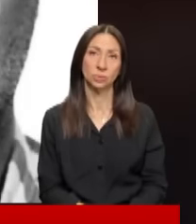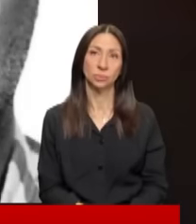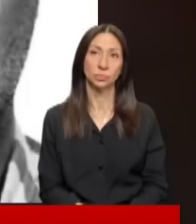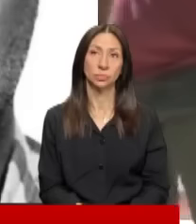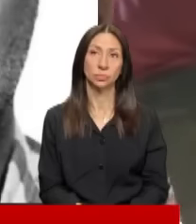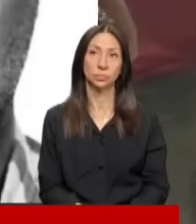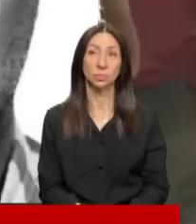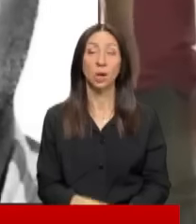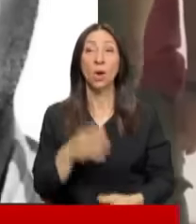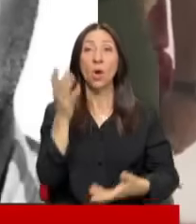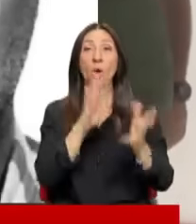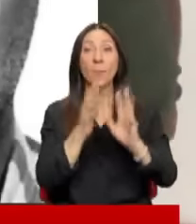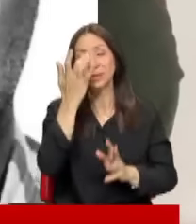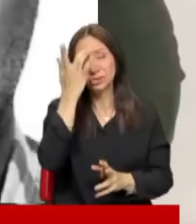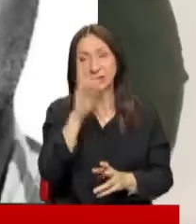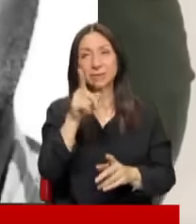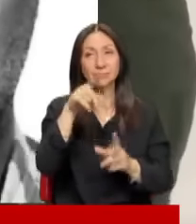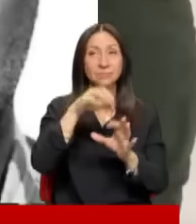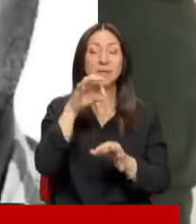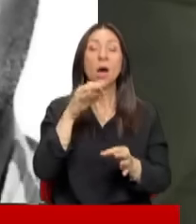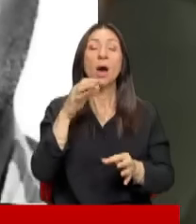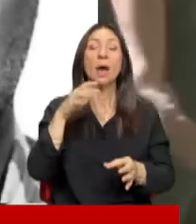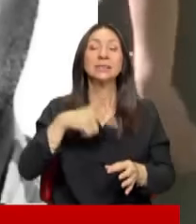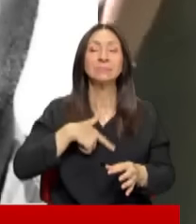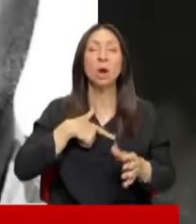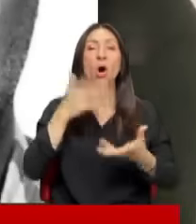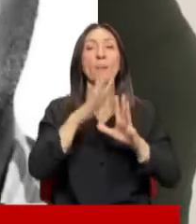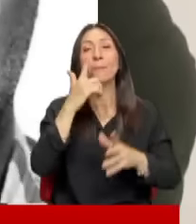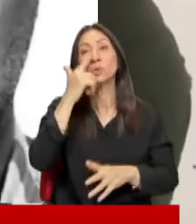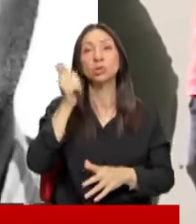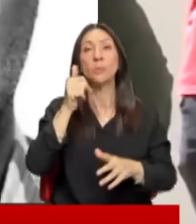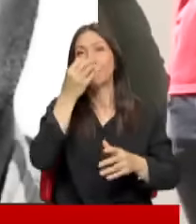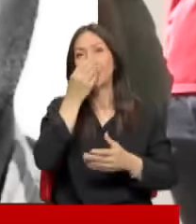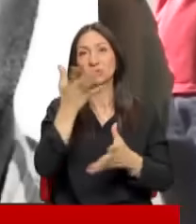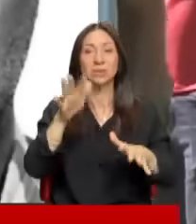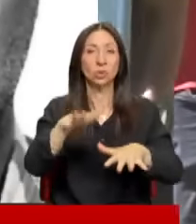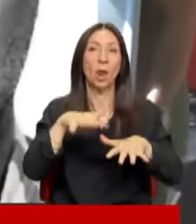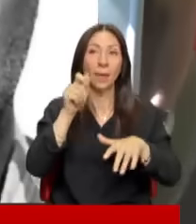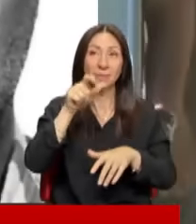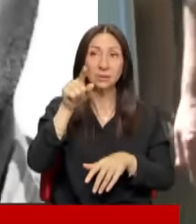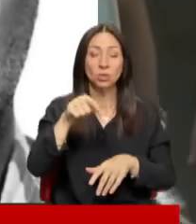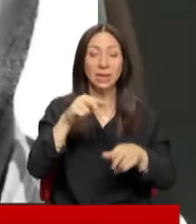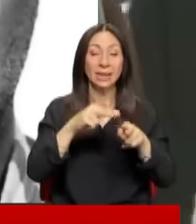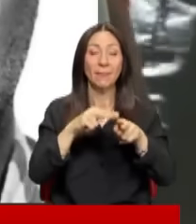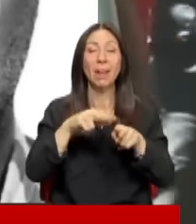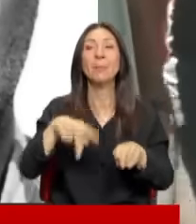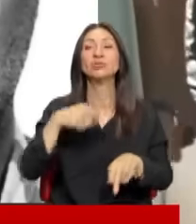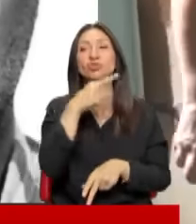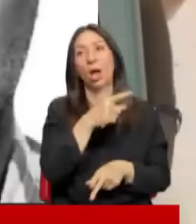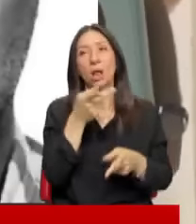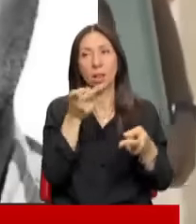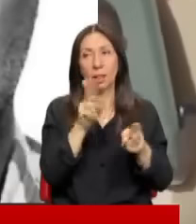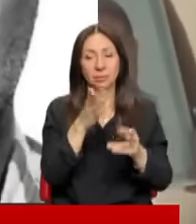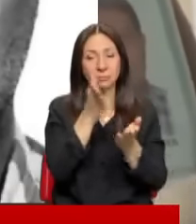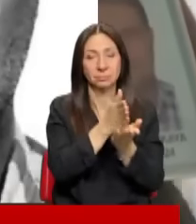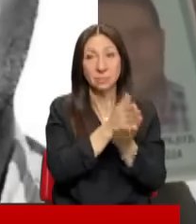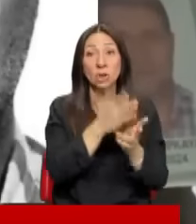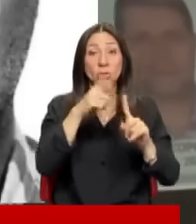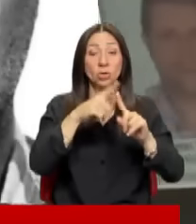Gördüğünüz gibi gergin. Orman şehidi Topkaya için İzmir Orman Bölge Müdürlüğü bahçesinde tören düzenlendi. Bugün Kemalpaşa'da toprağa verilecek.